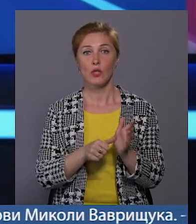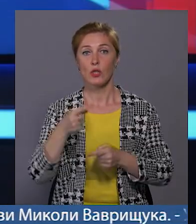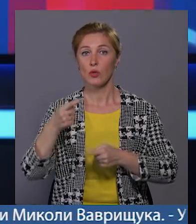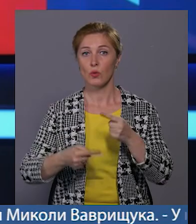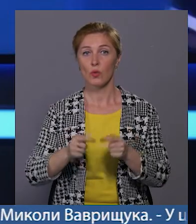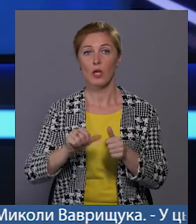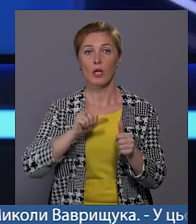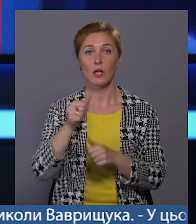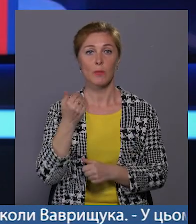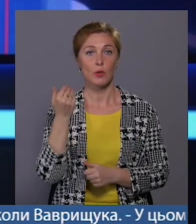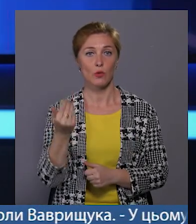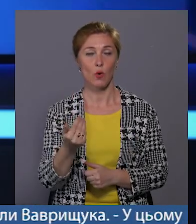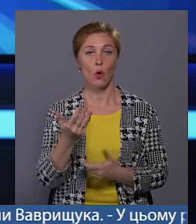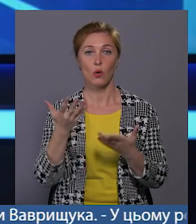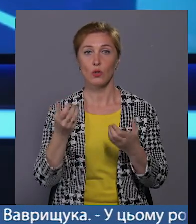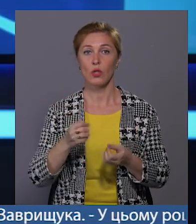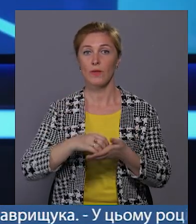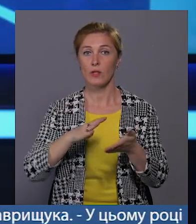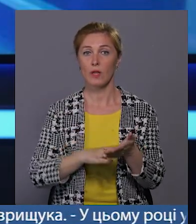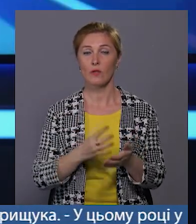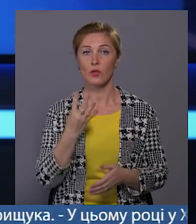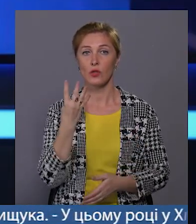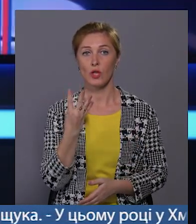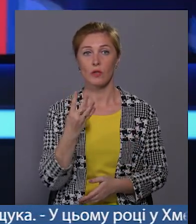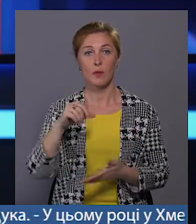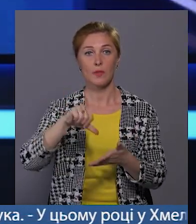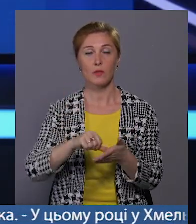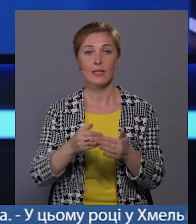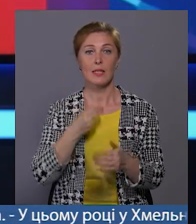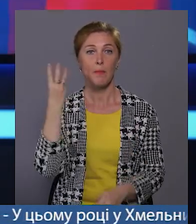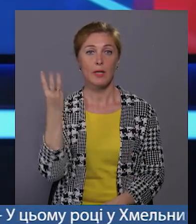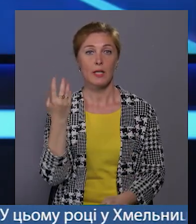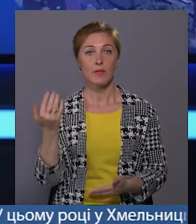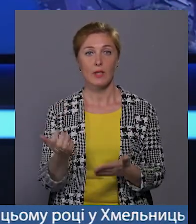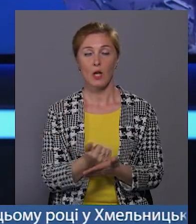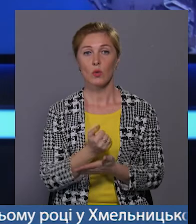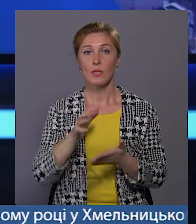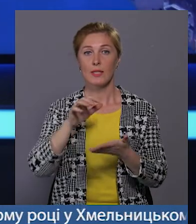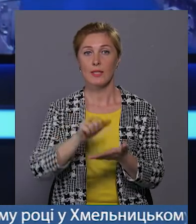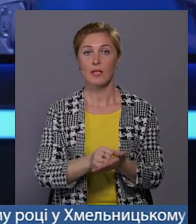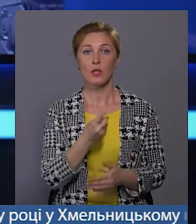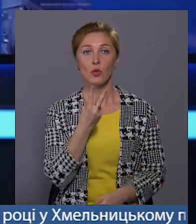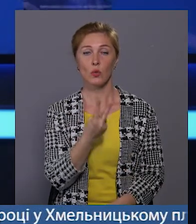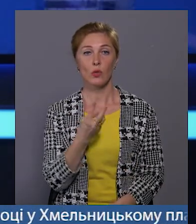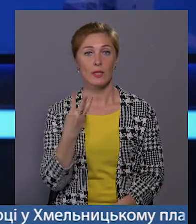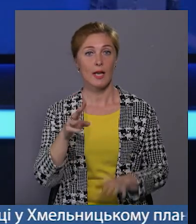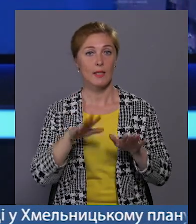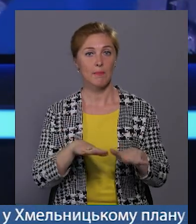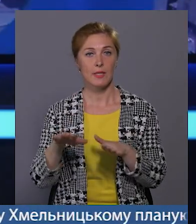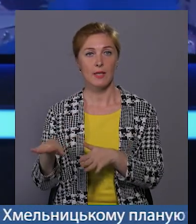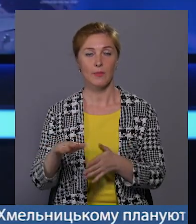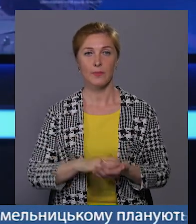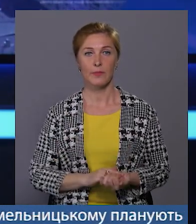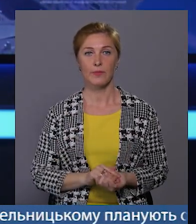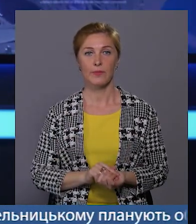на змаганнях відзначилися ще 4 представників з Хмельниччини. Їм вдалося посісти 2-3 місця. Тетяна